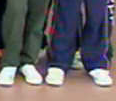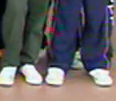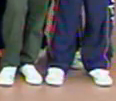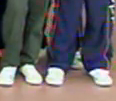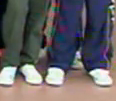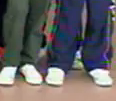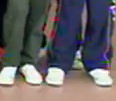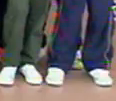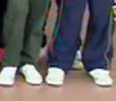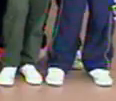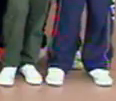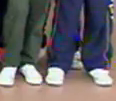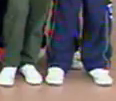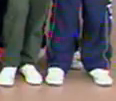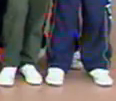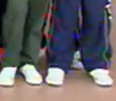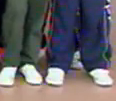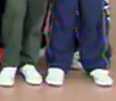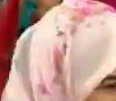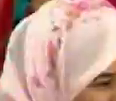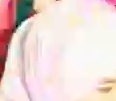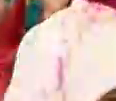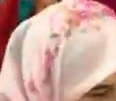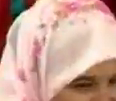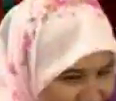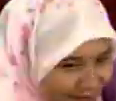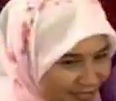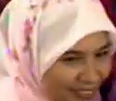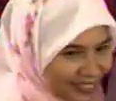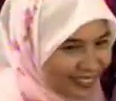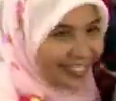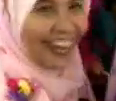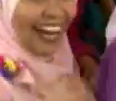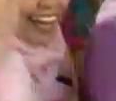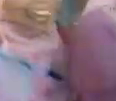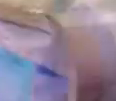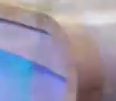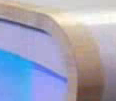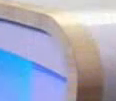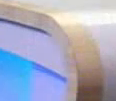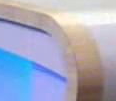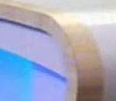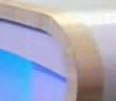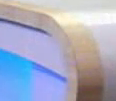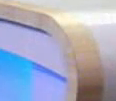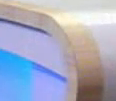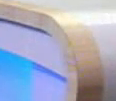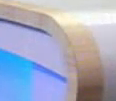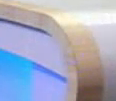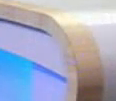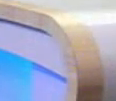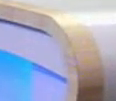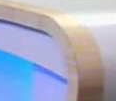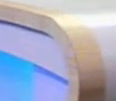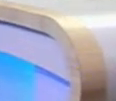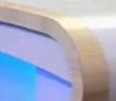selamat hari guru Jang Ciku Selamat hari guru